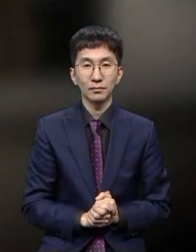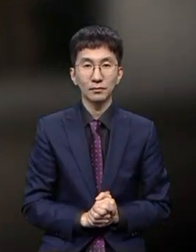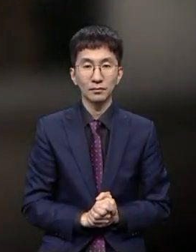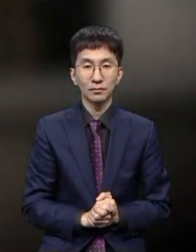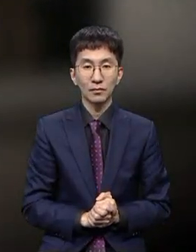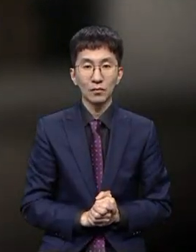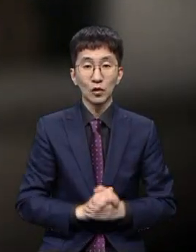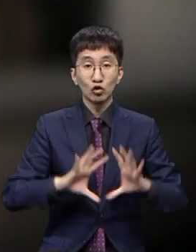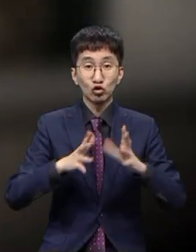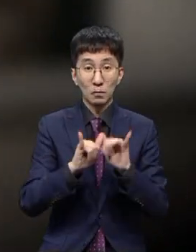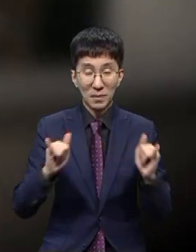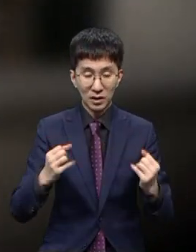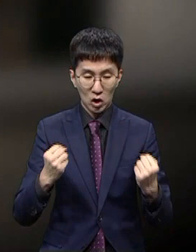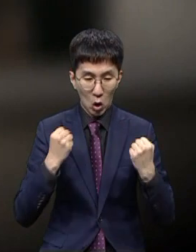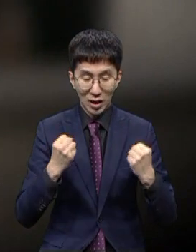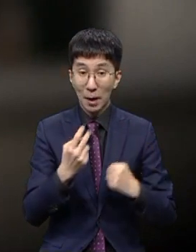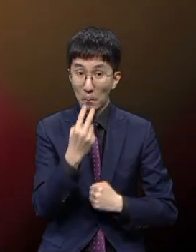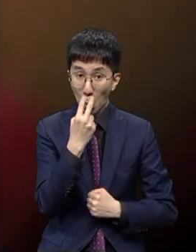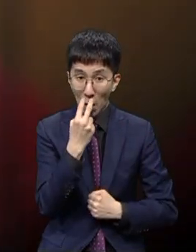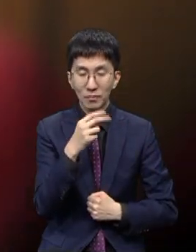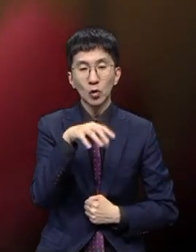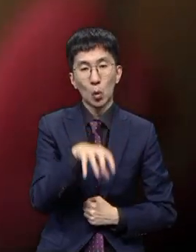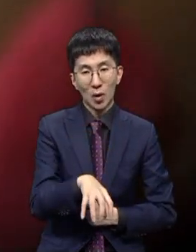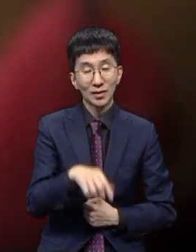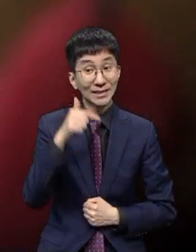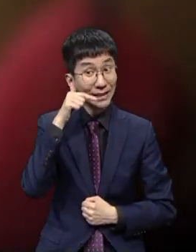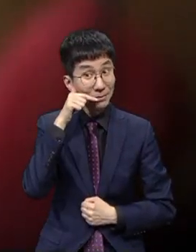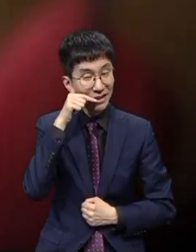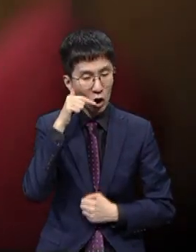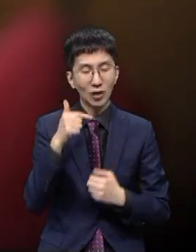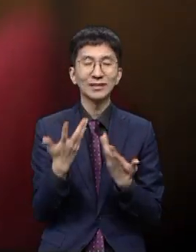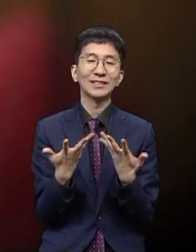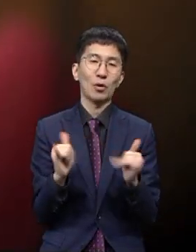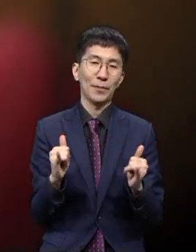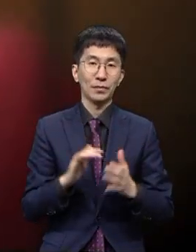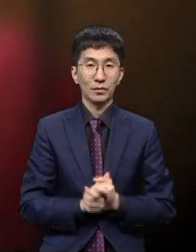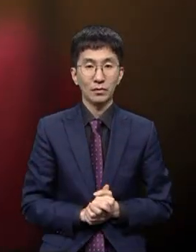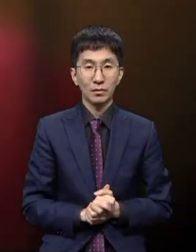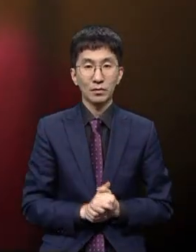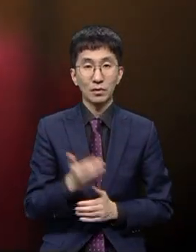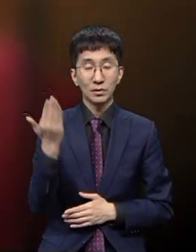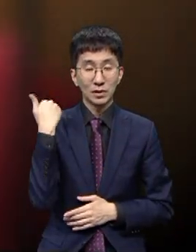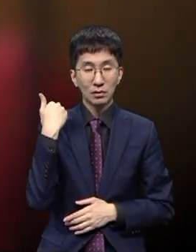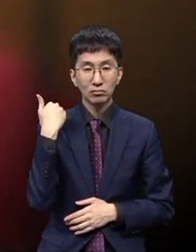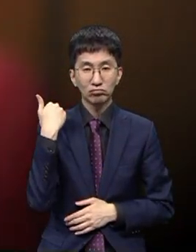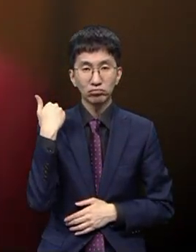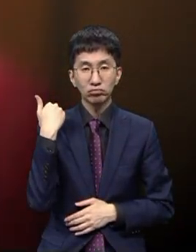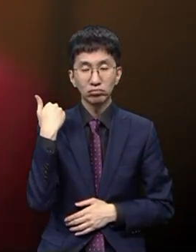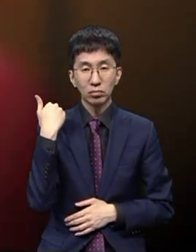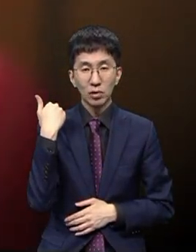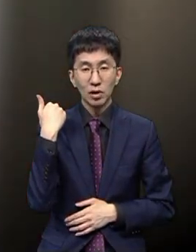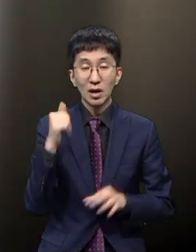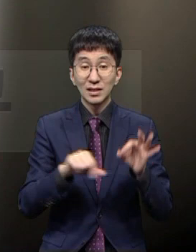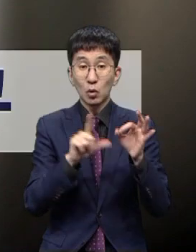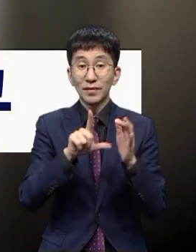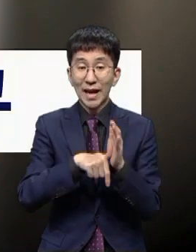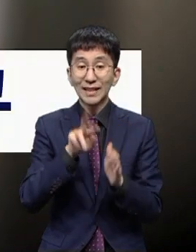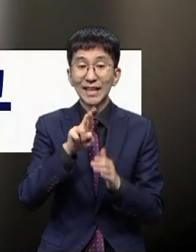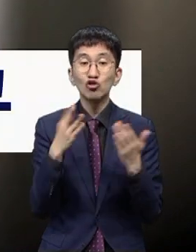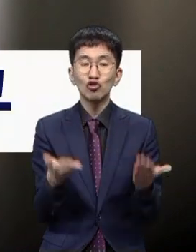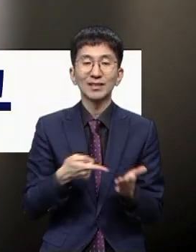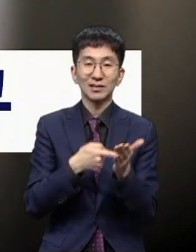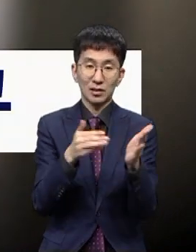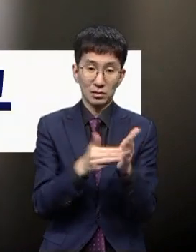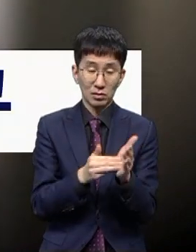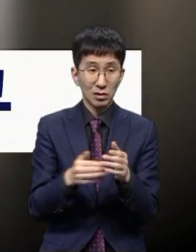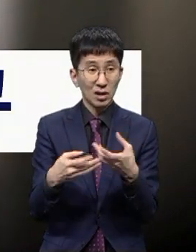국민 건강 보험 경인 3 고객센터 상담사 a 씨는 지난 10월 생리 휴가를 신청했습니다 담당 팀장은